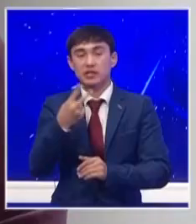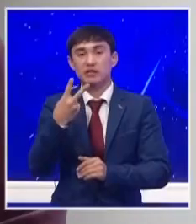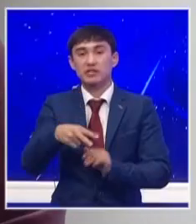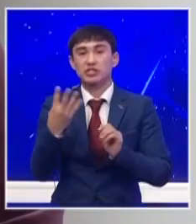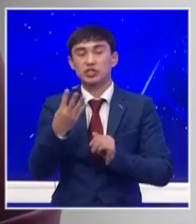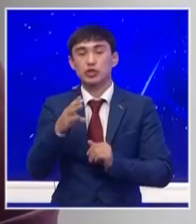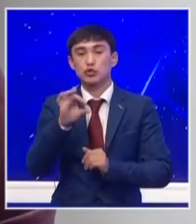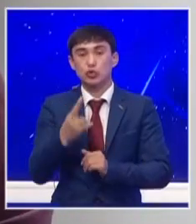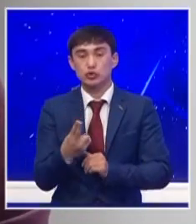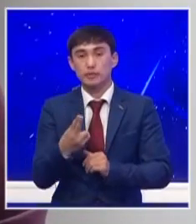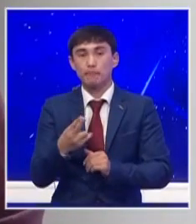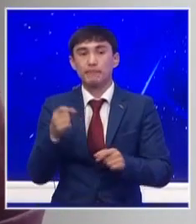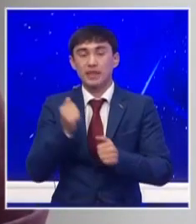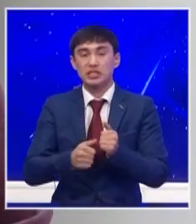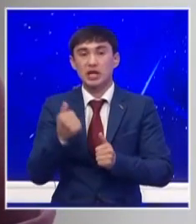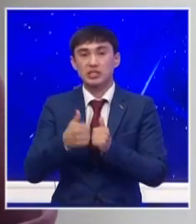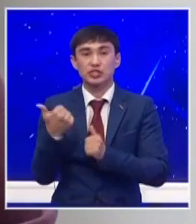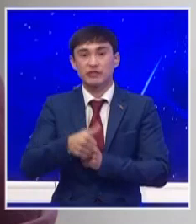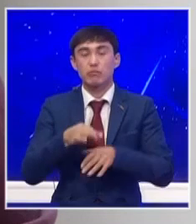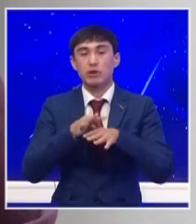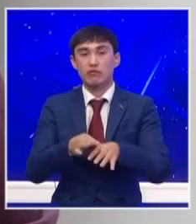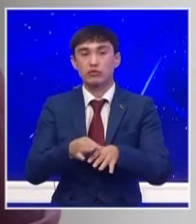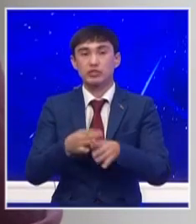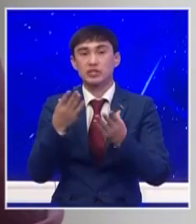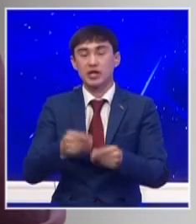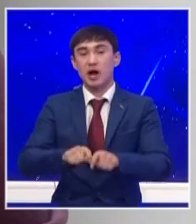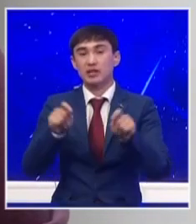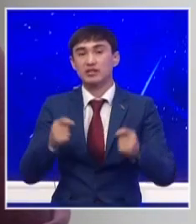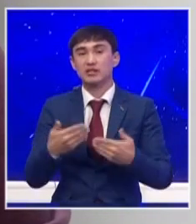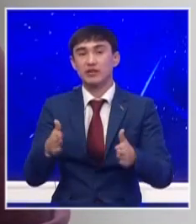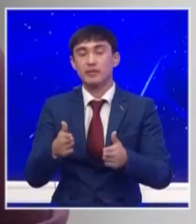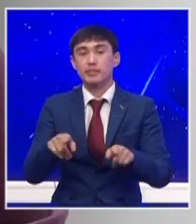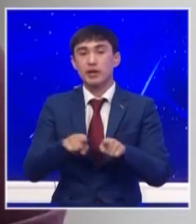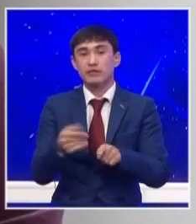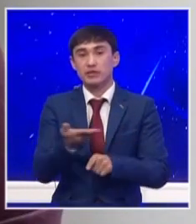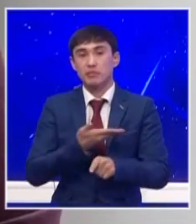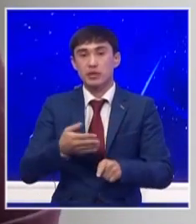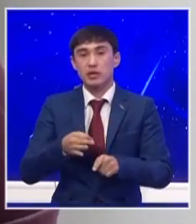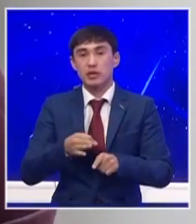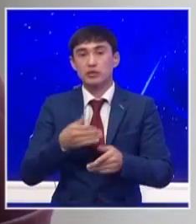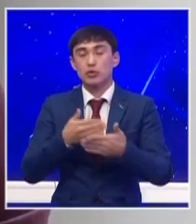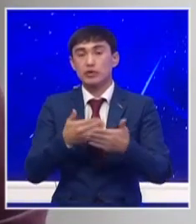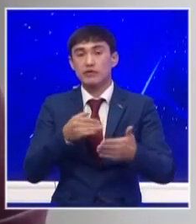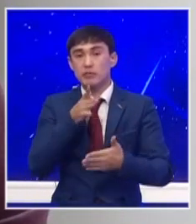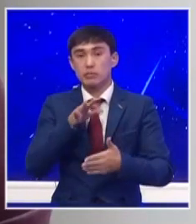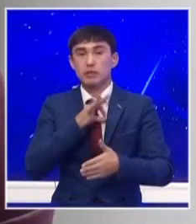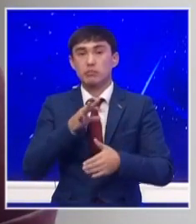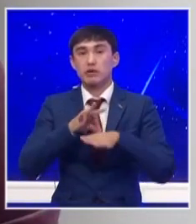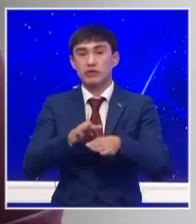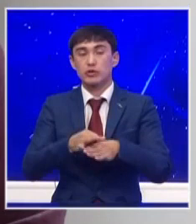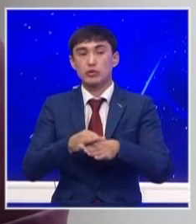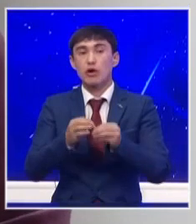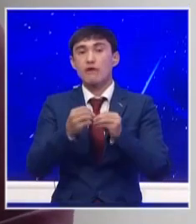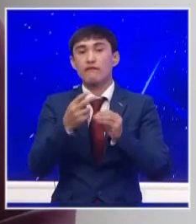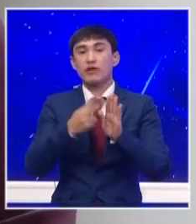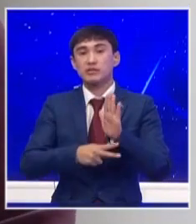24 социальных также каждую четверть у нас проводятся дни открытых дверей вместе с тем нами до этого времени было проведено порядка